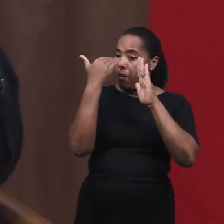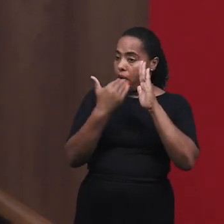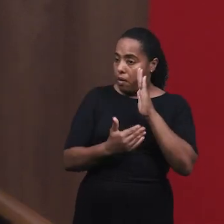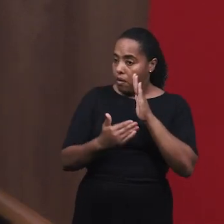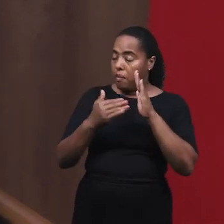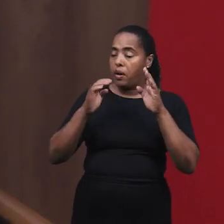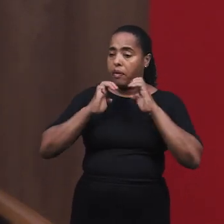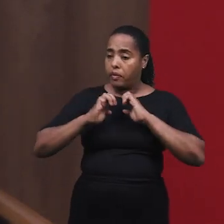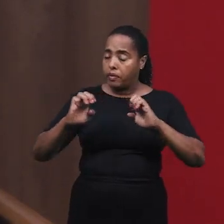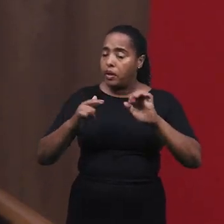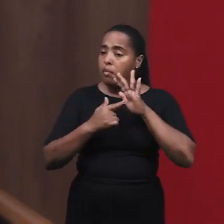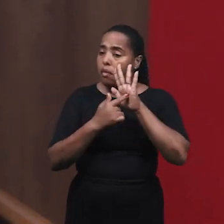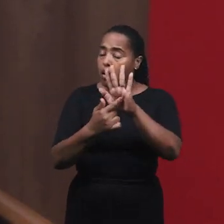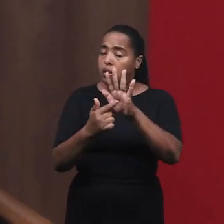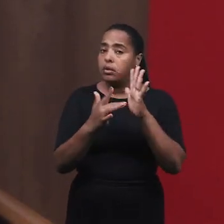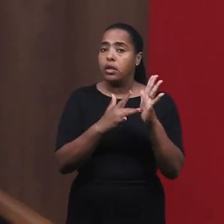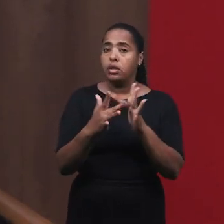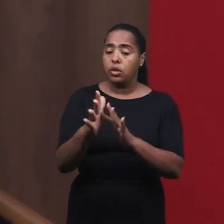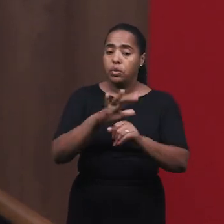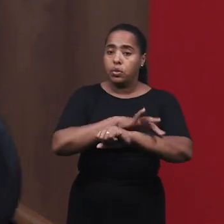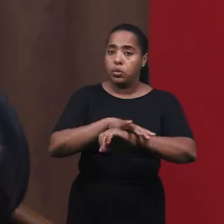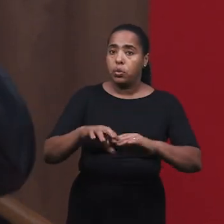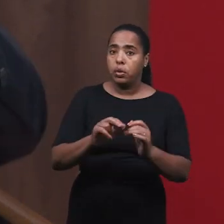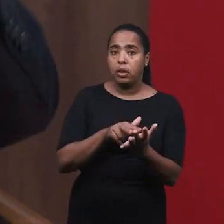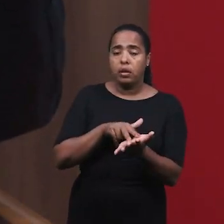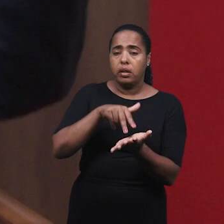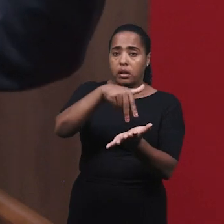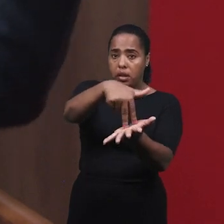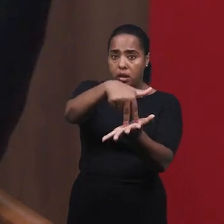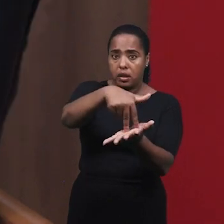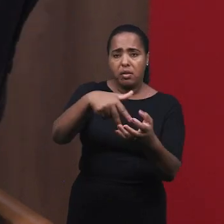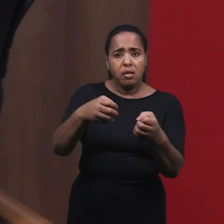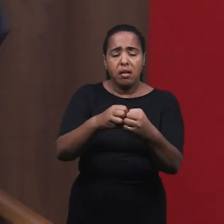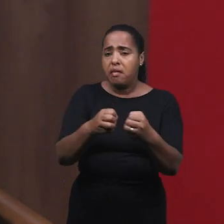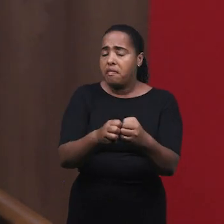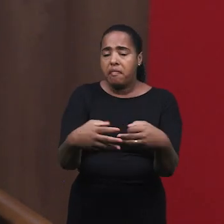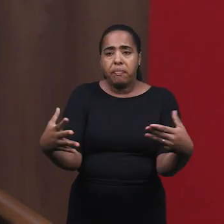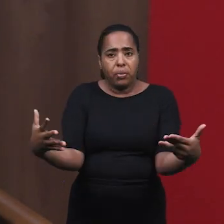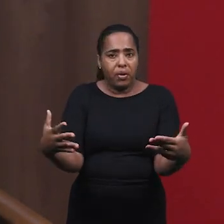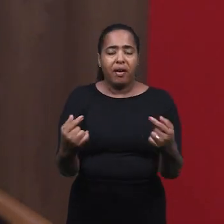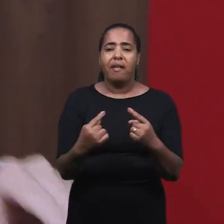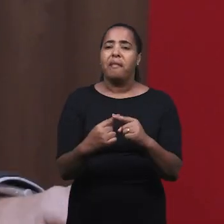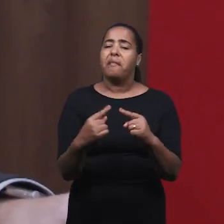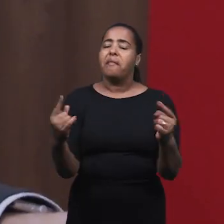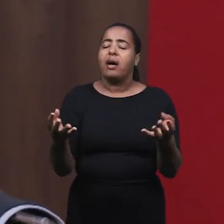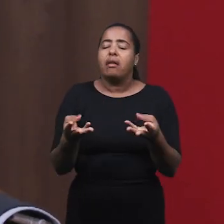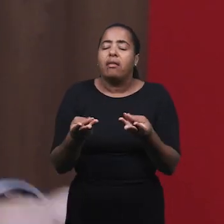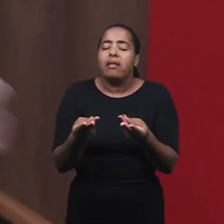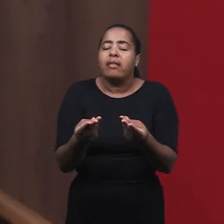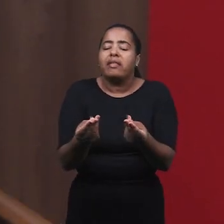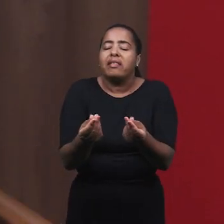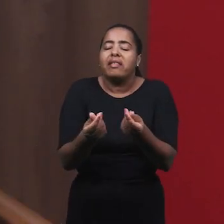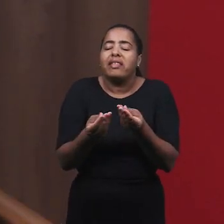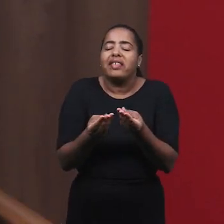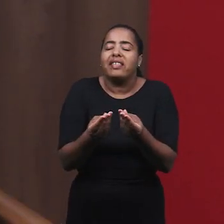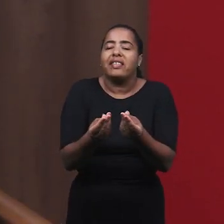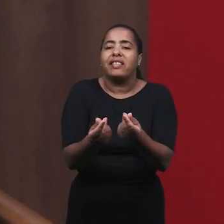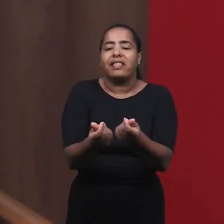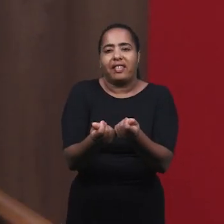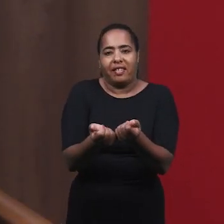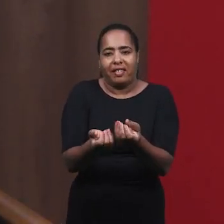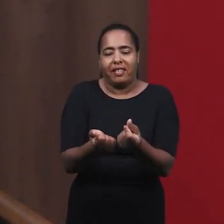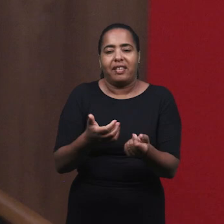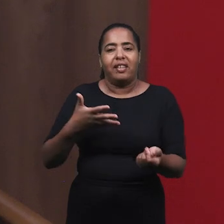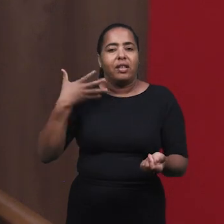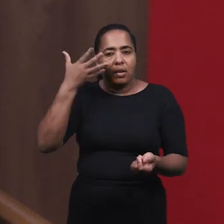nous voyons dans les évangiles, Jésus, il accomplit des guérisons, des résurrections, beaucoup de